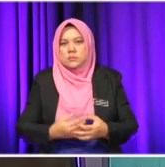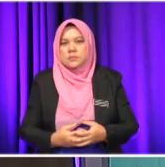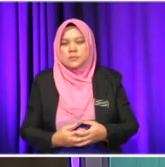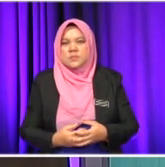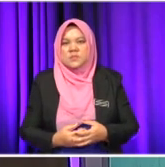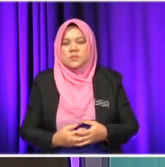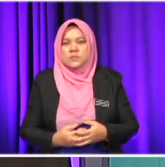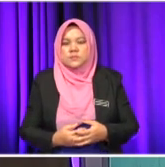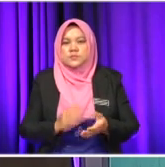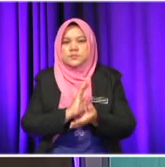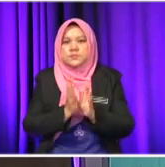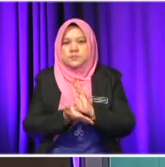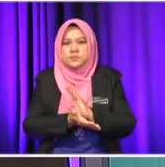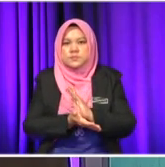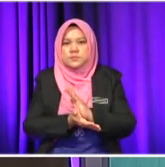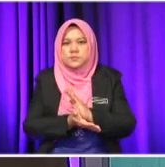Oke jadi